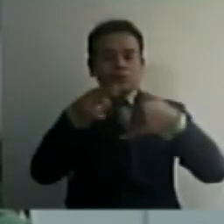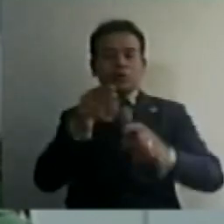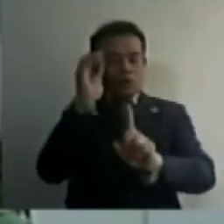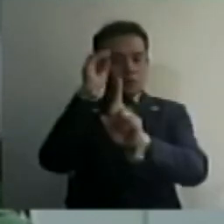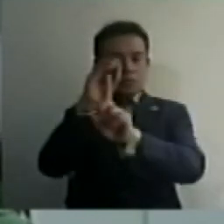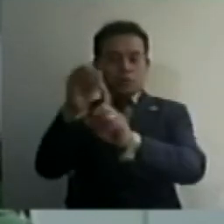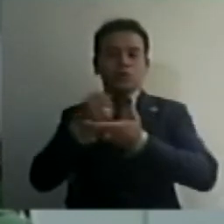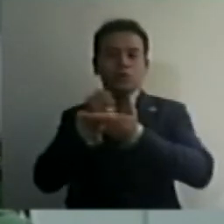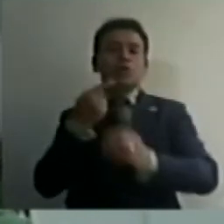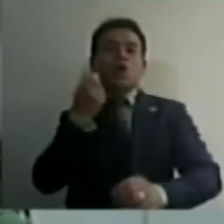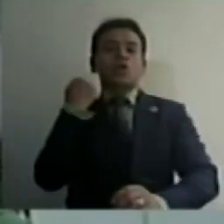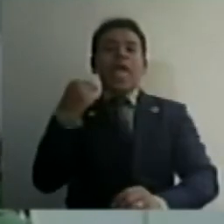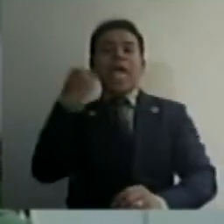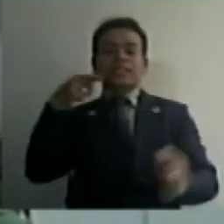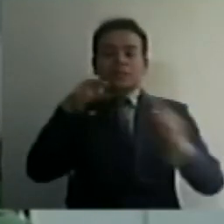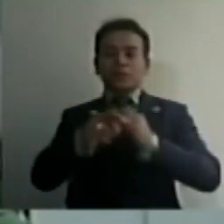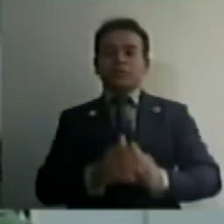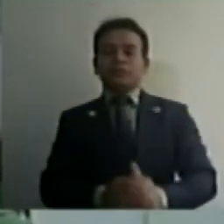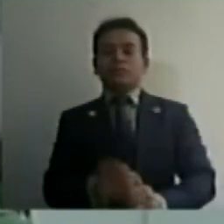স্বাস্থ্য পরামর্শ দেয়া হয়েছে